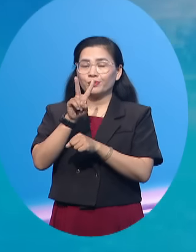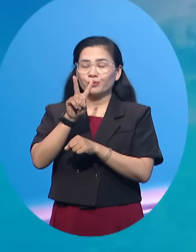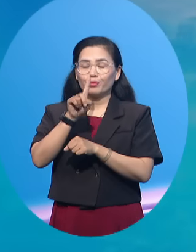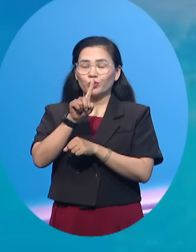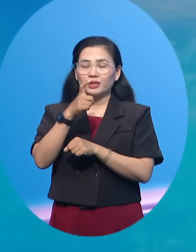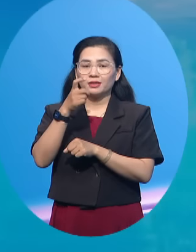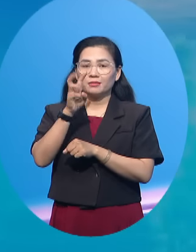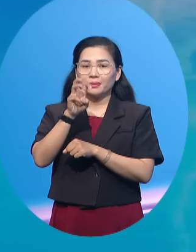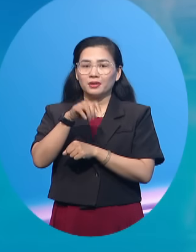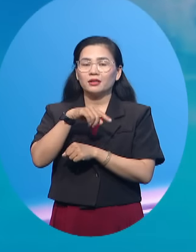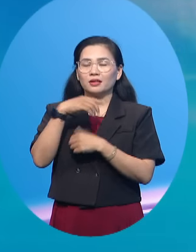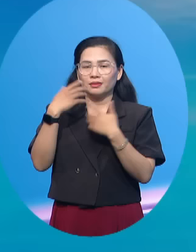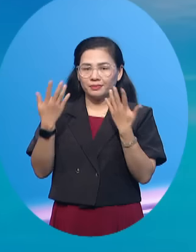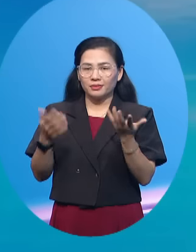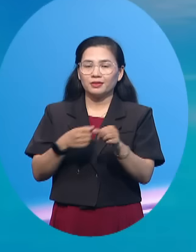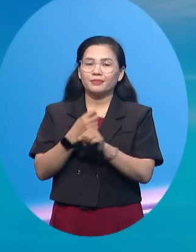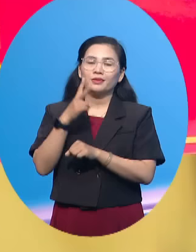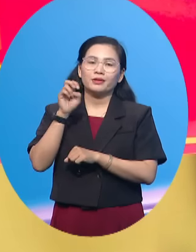năm 2024.